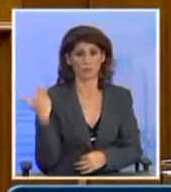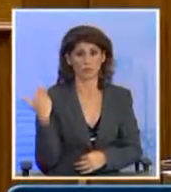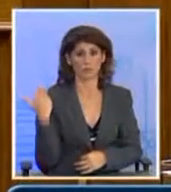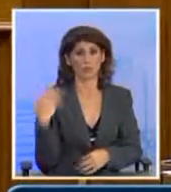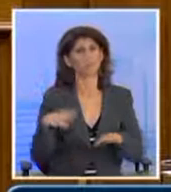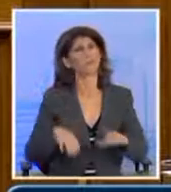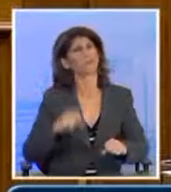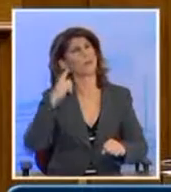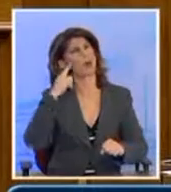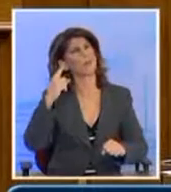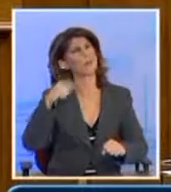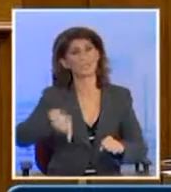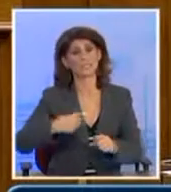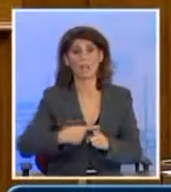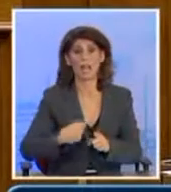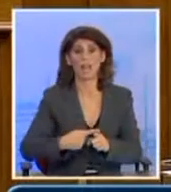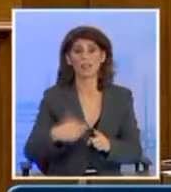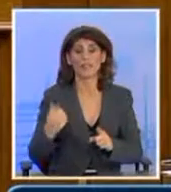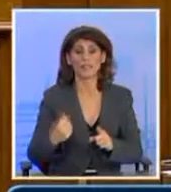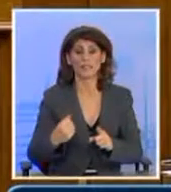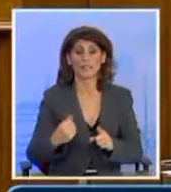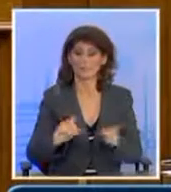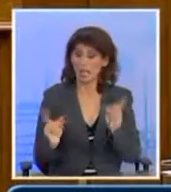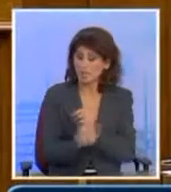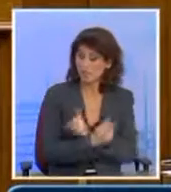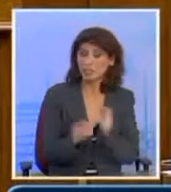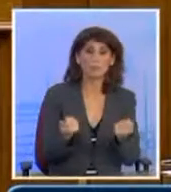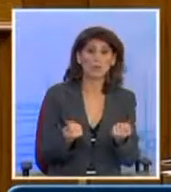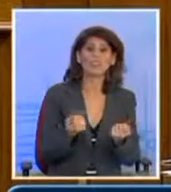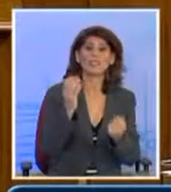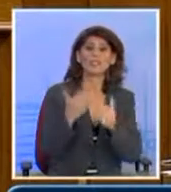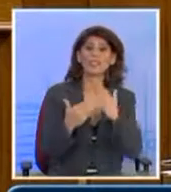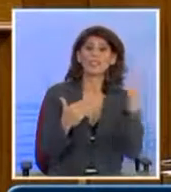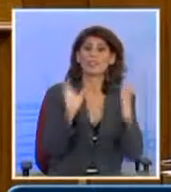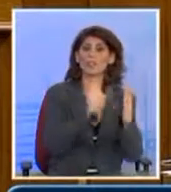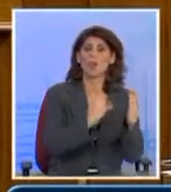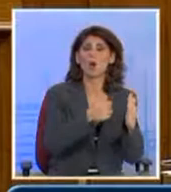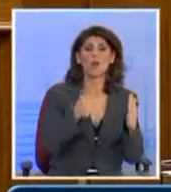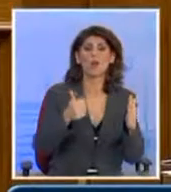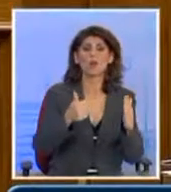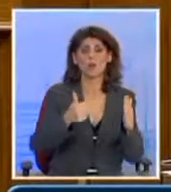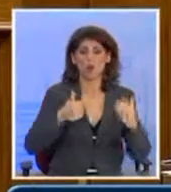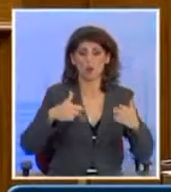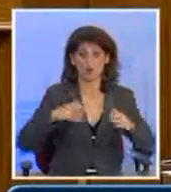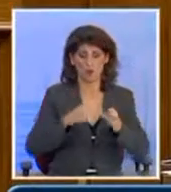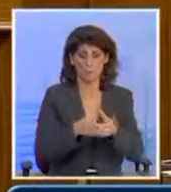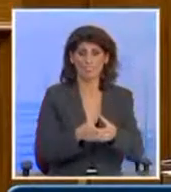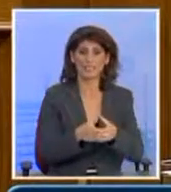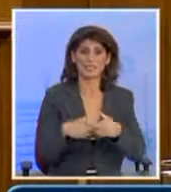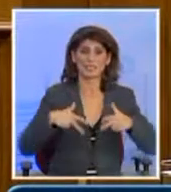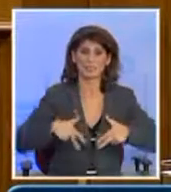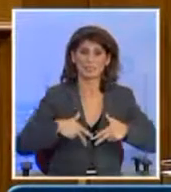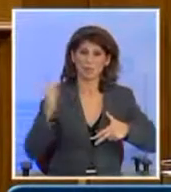επικρατούσα άποψη στην Ελλάδα ήταν πως σε αντίθεση με ό,τι συμβαίνει στη Δυτική Ευρώπη, μόνο οι μονοκομματικές κυβερνήσεις με ισχυρή